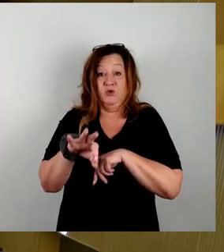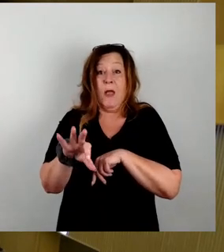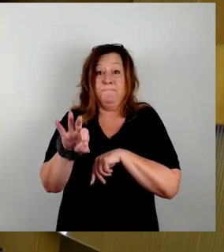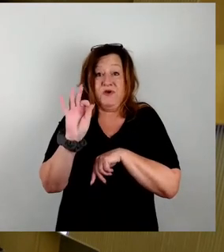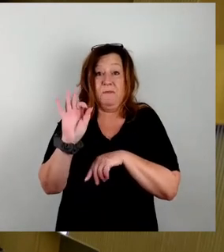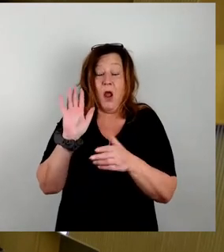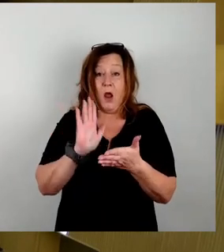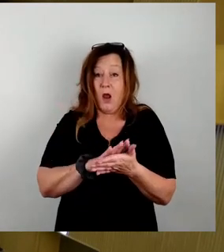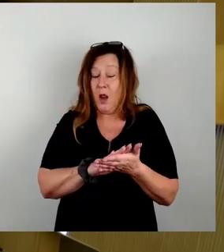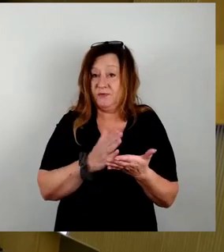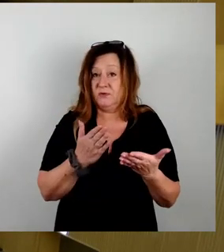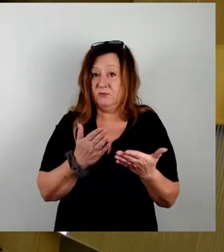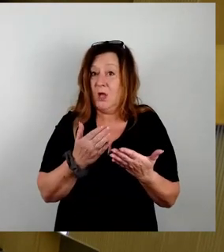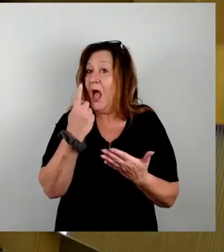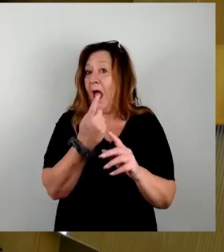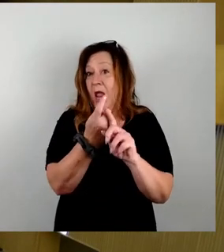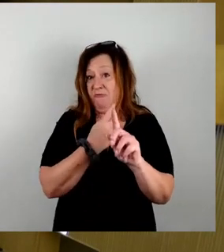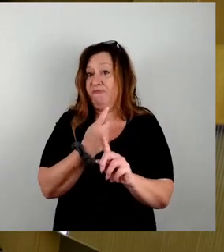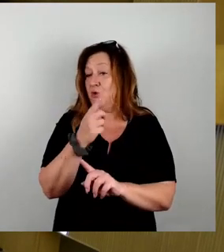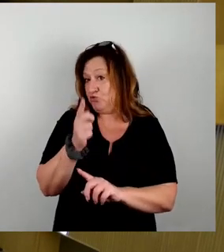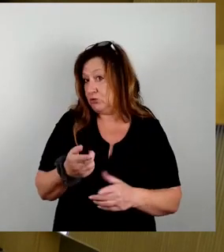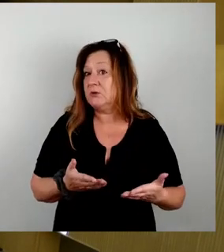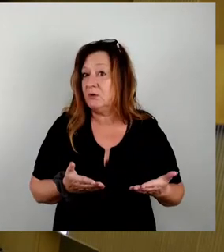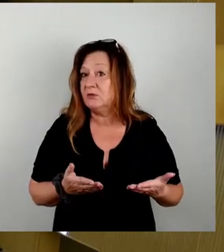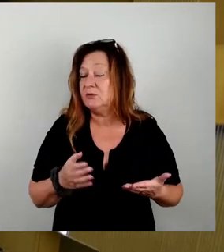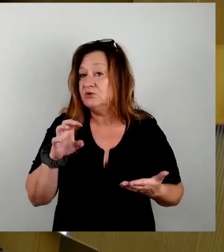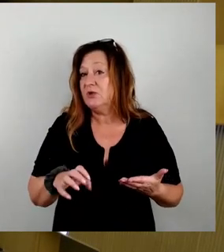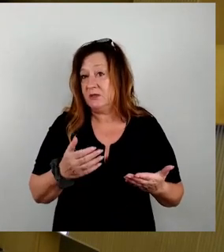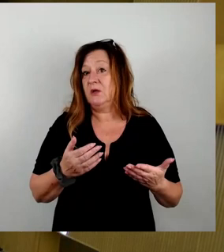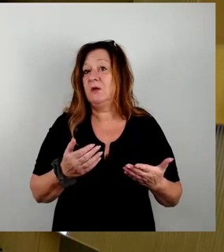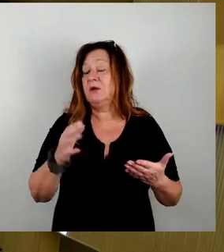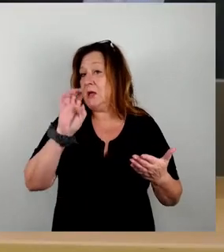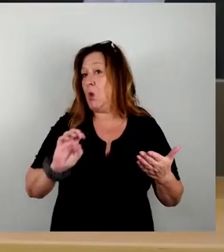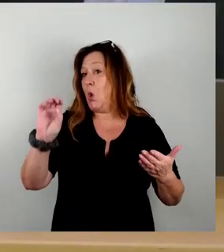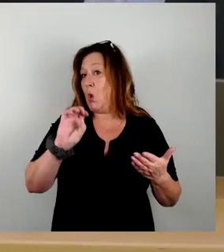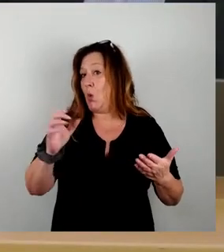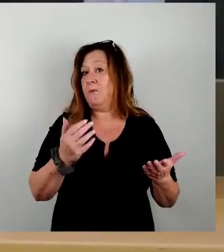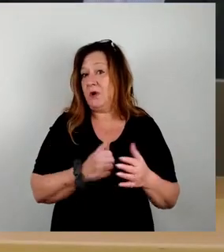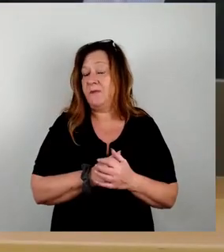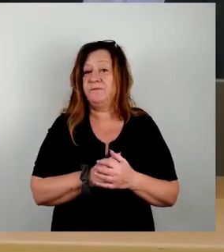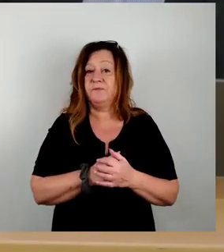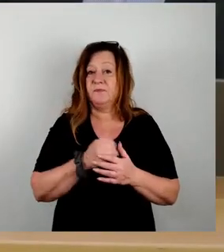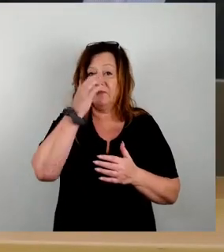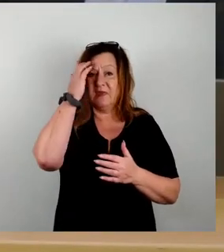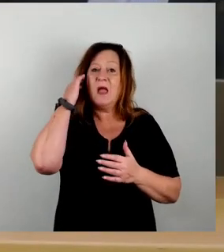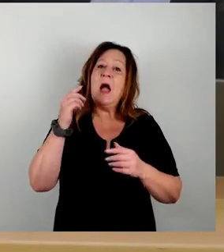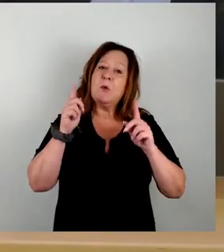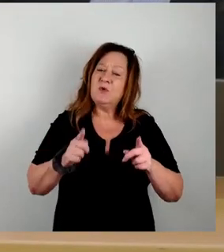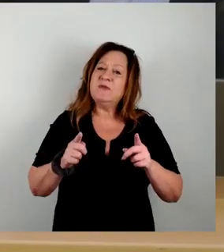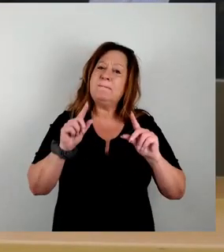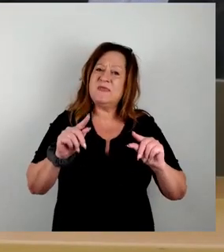9 Städten innerhalb Deutschlands und eben eine von 100 in Europa. Zunächst, und da muss man ein bisschen aufräumen,